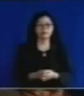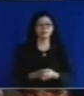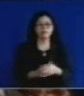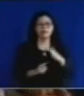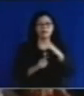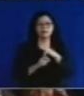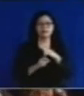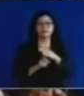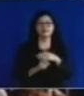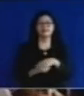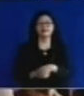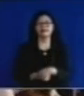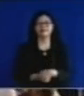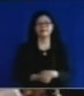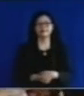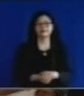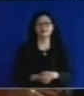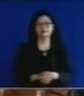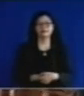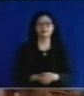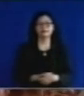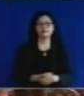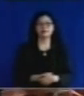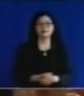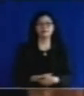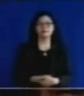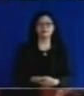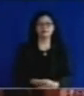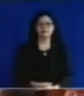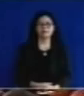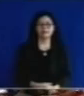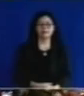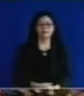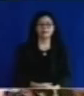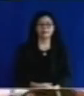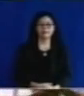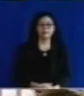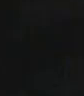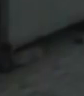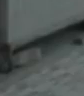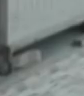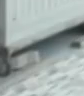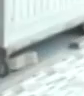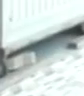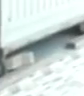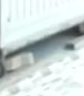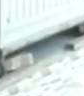dan kita juga harus rehat sejenak. Kita akan rehat sejenak untuk menyimak beberapa pesan berikut ini.